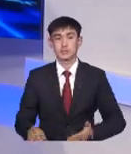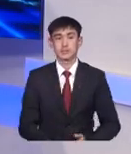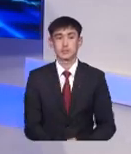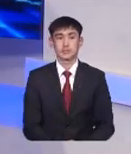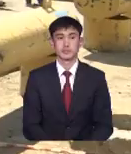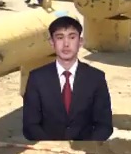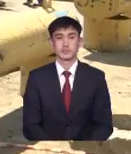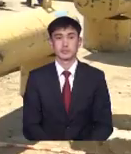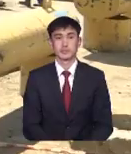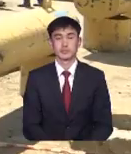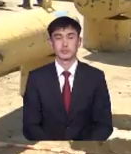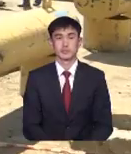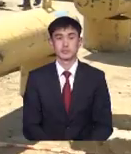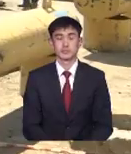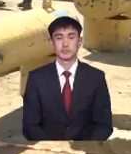коллег.